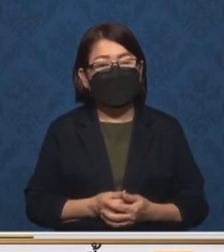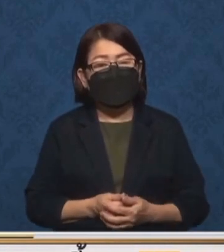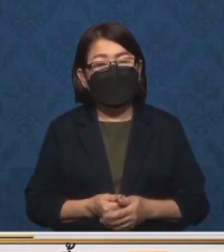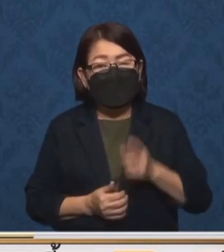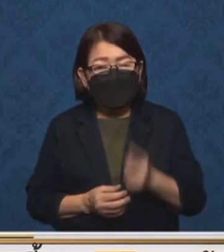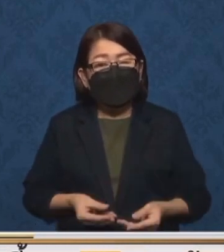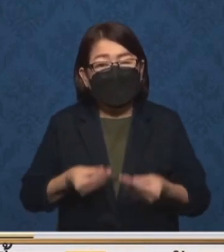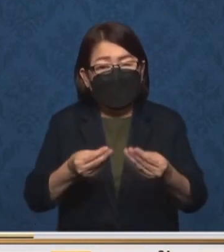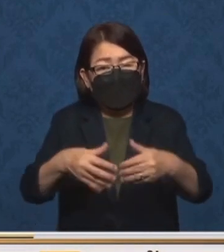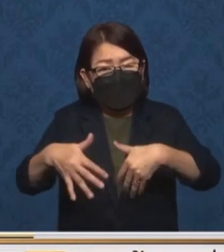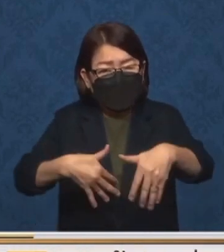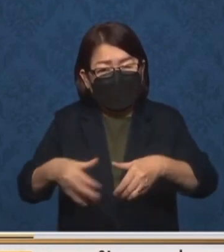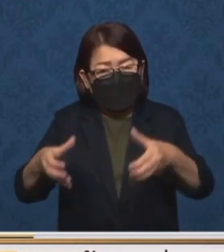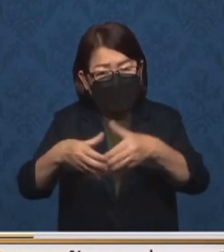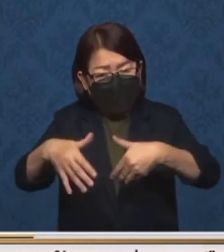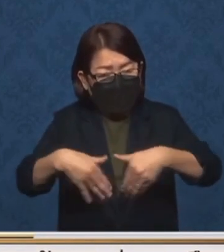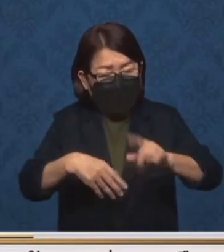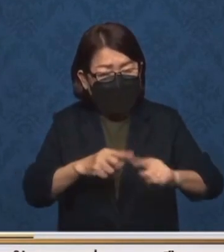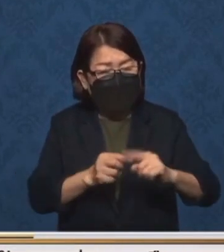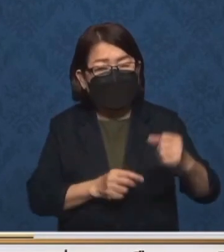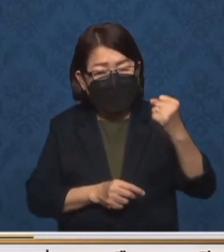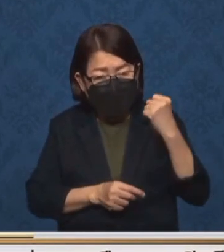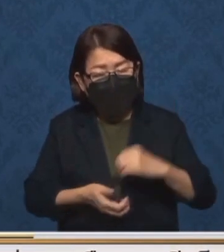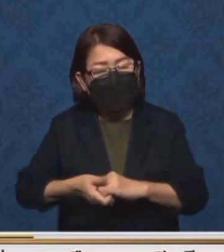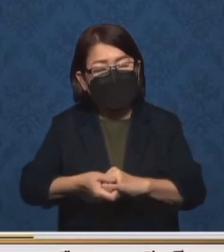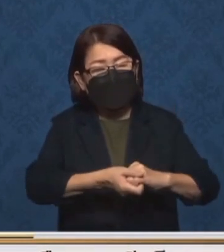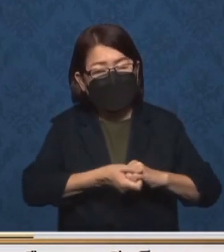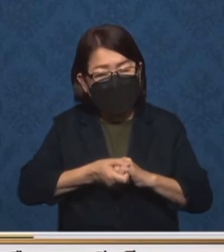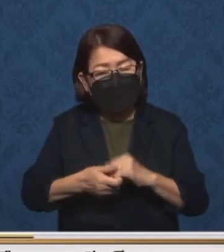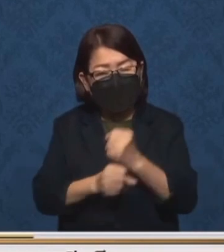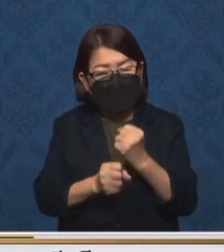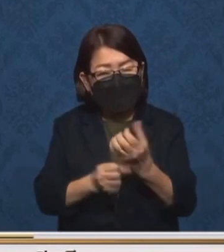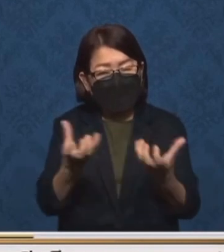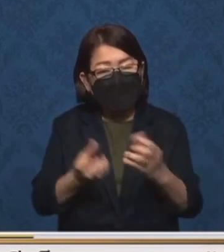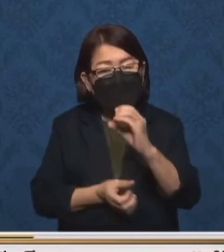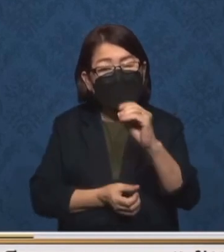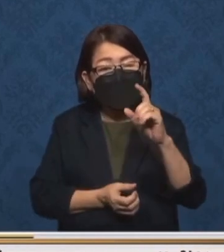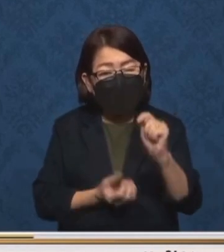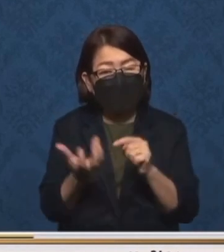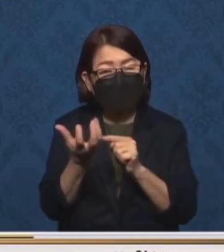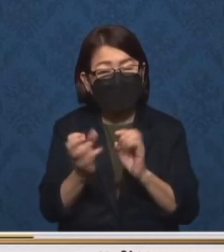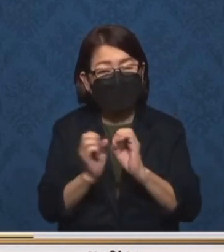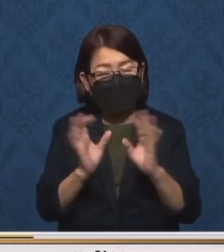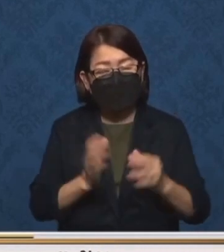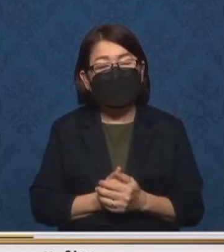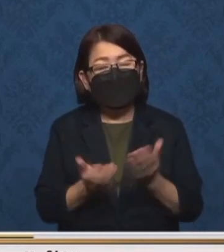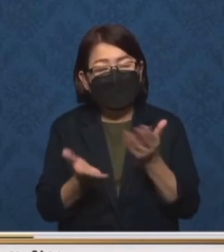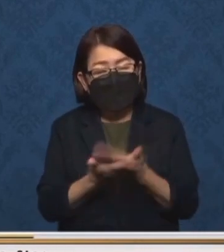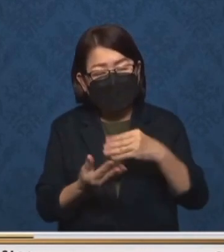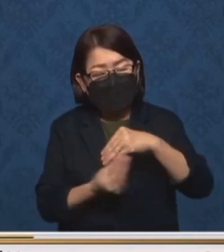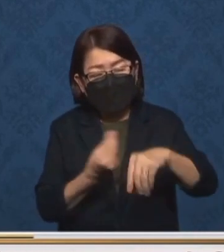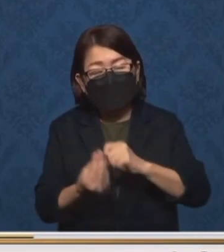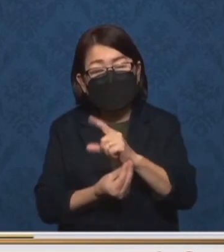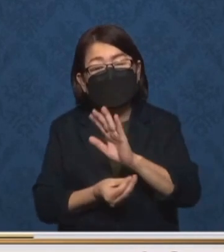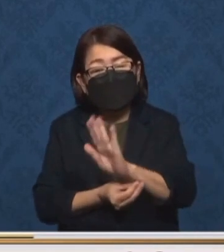เข้มแข็ในชุมชนเพื่อนควแ็แรงความเป Champion Product O-Topเศรฐกิชุมชน พัฒนา Technology ให้ไป